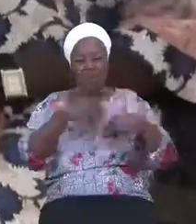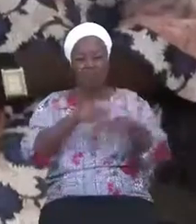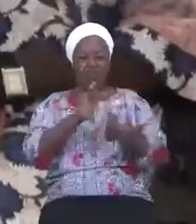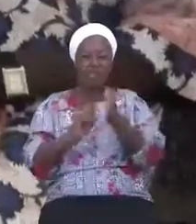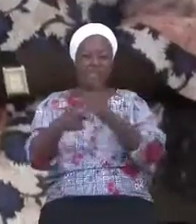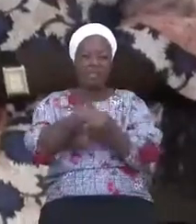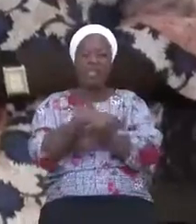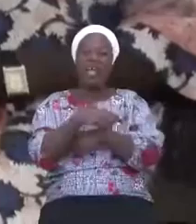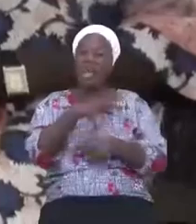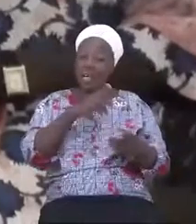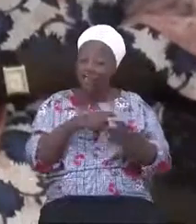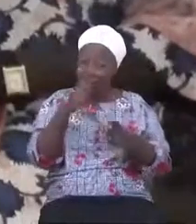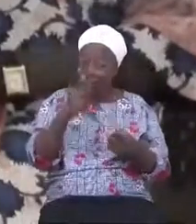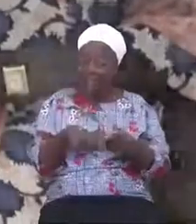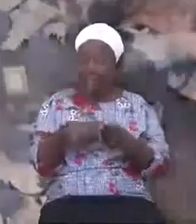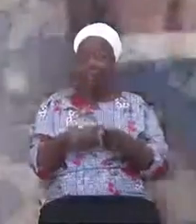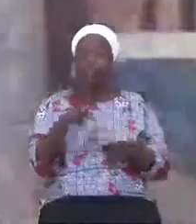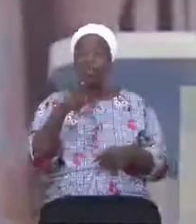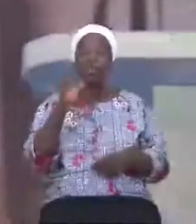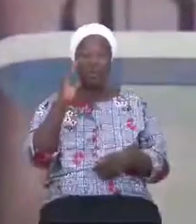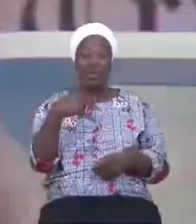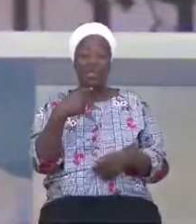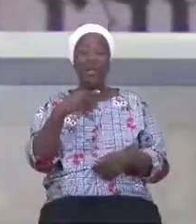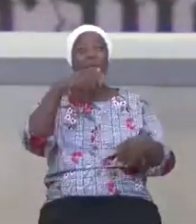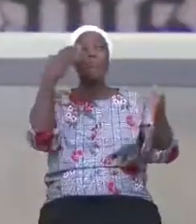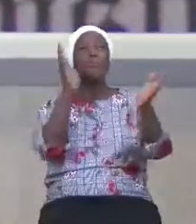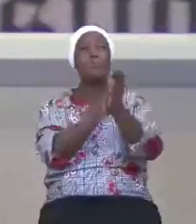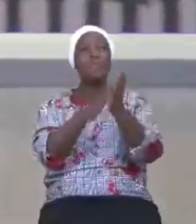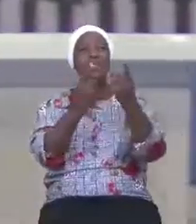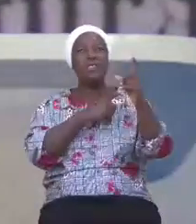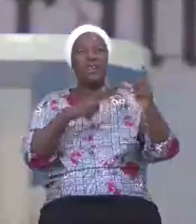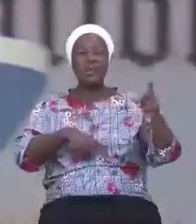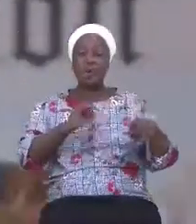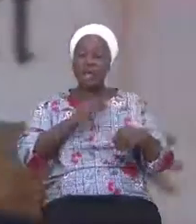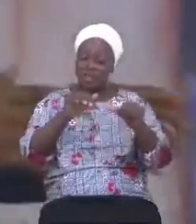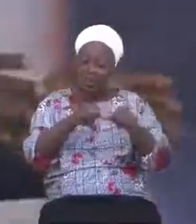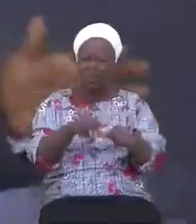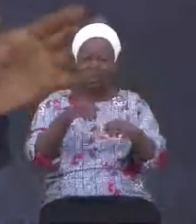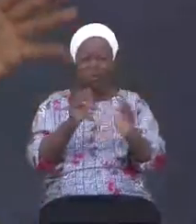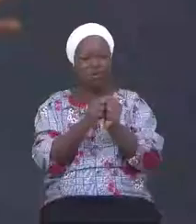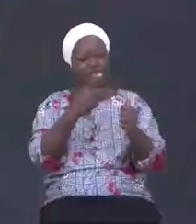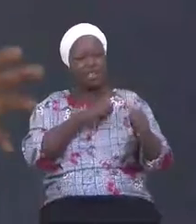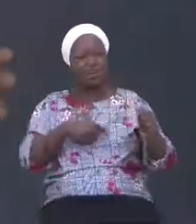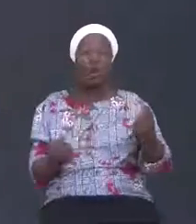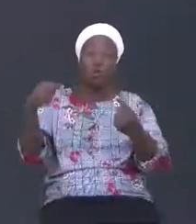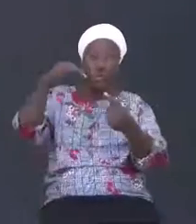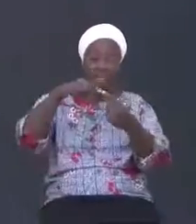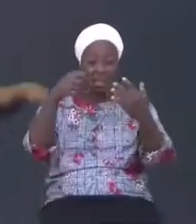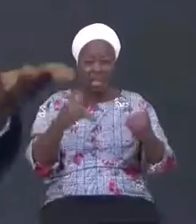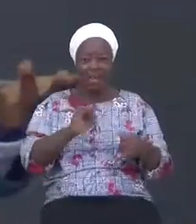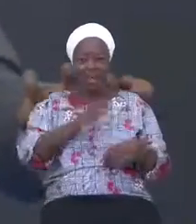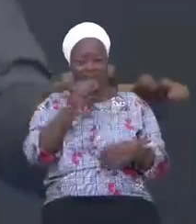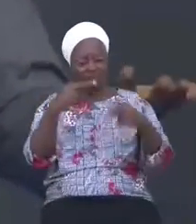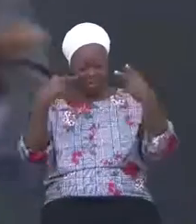jour-là. Alors, tu diras, oh, gloire à Dieu, j'ai continué avec le Seigneur jusqu'à maintenant.